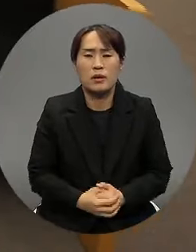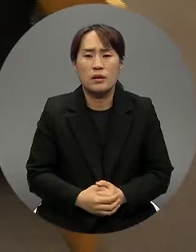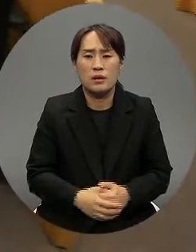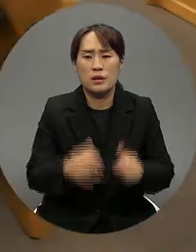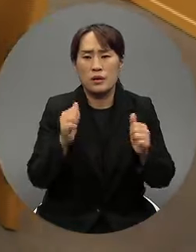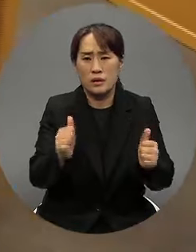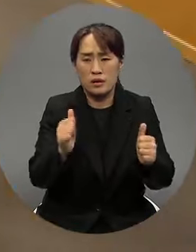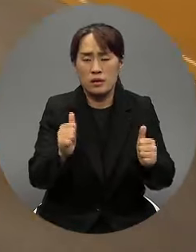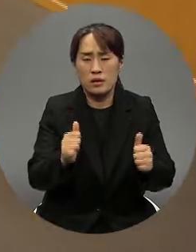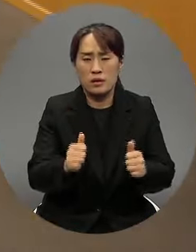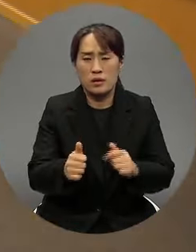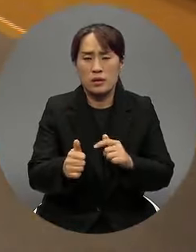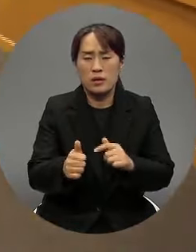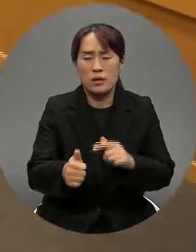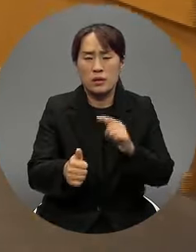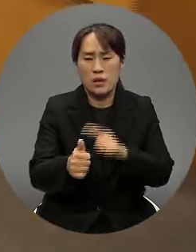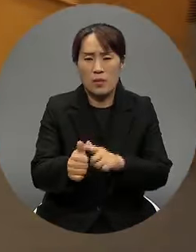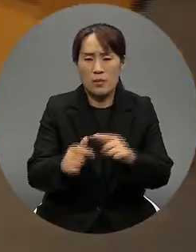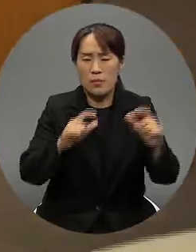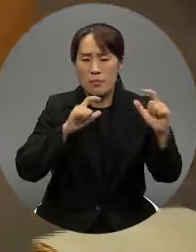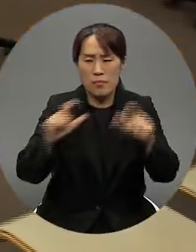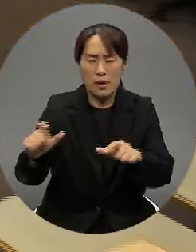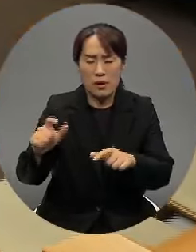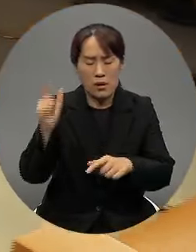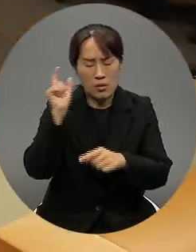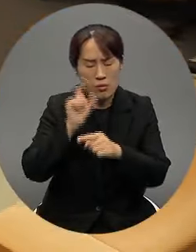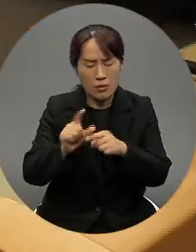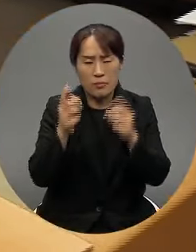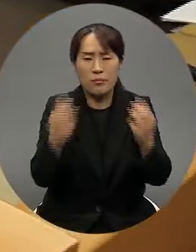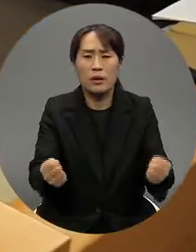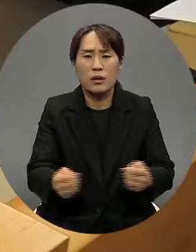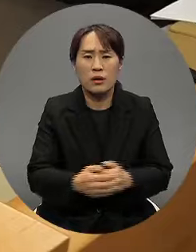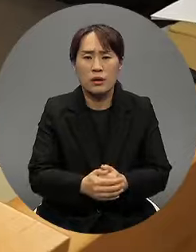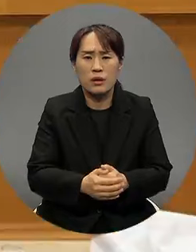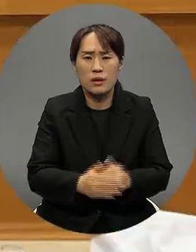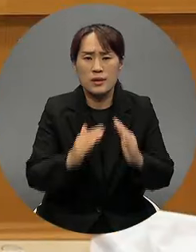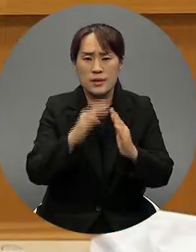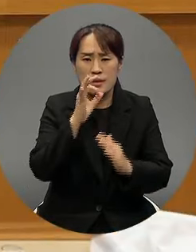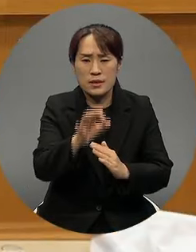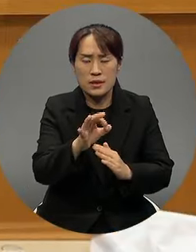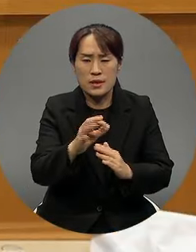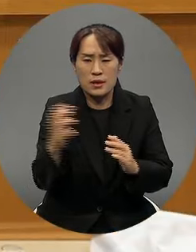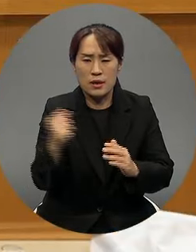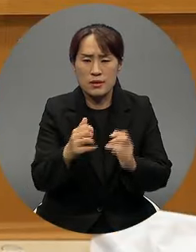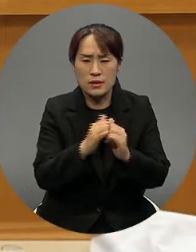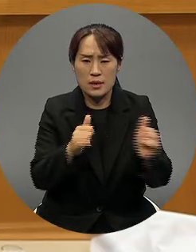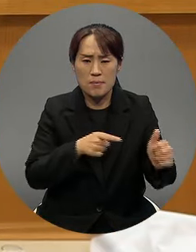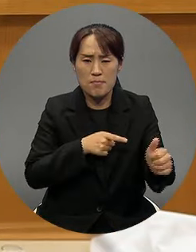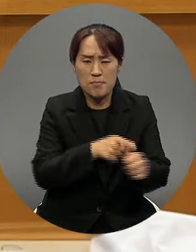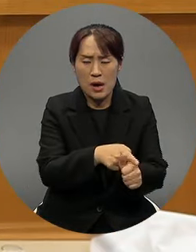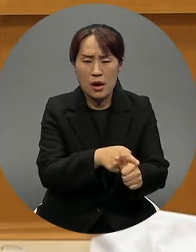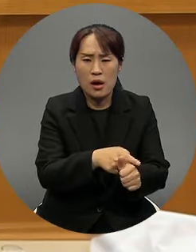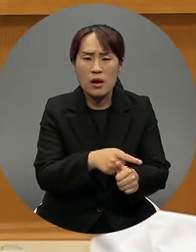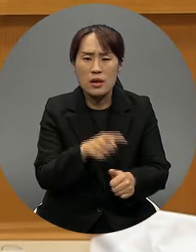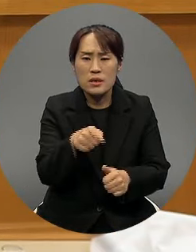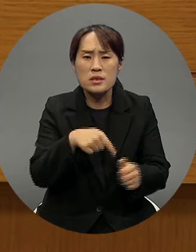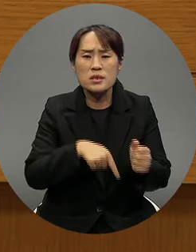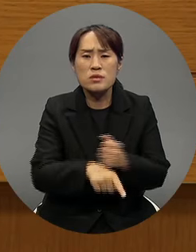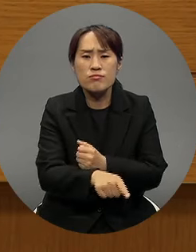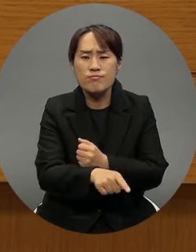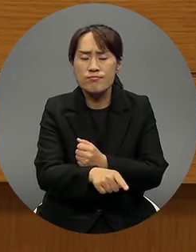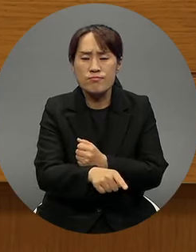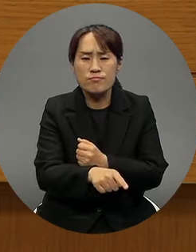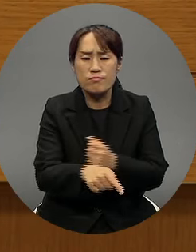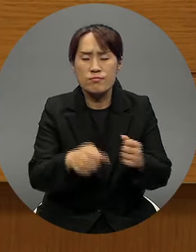재판부는 피고인 양형에 대해 상당히 고심했다서 재산을 목적으로 사람 목숨을 빼앗은 것은 어떠한 이후에서도